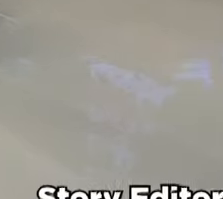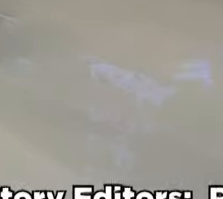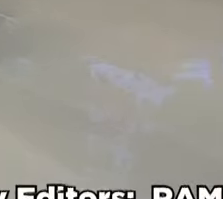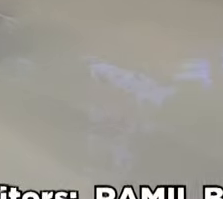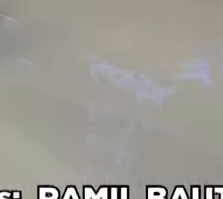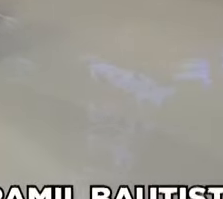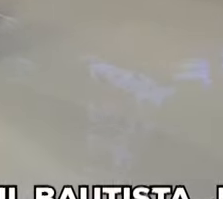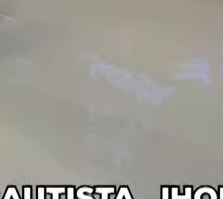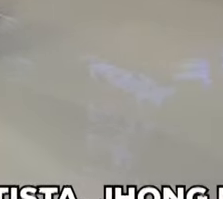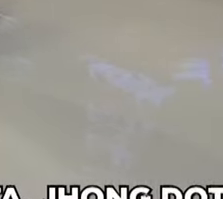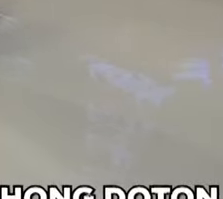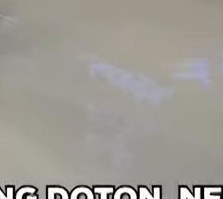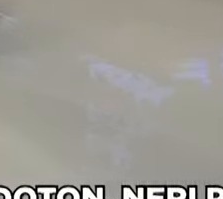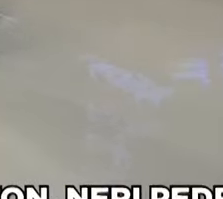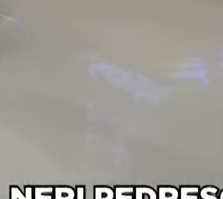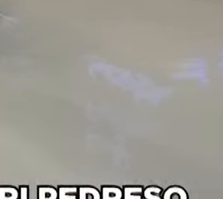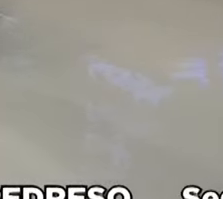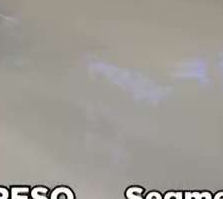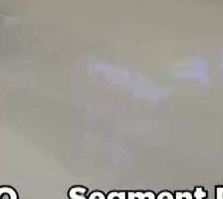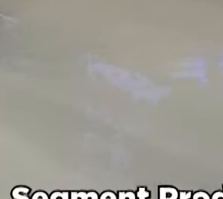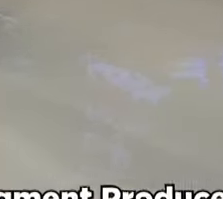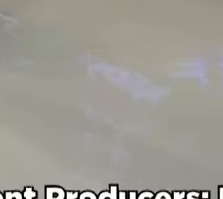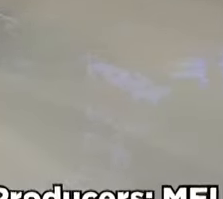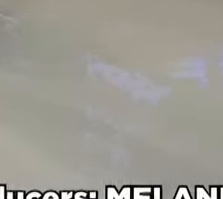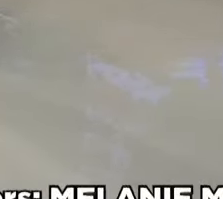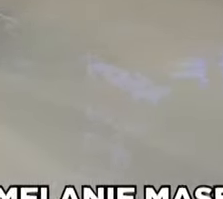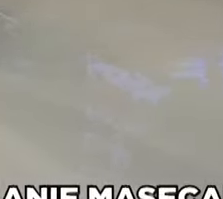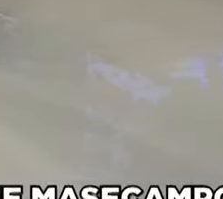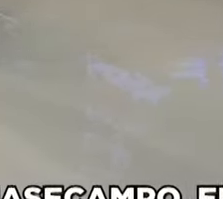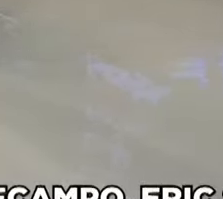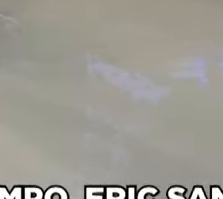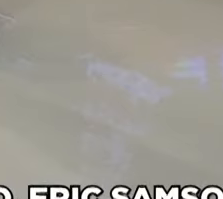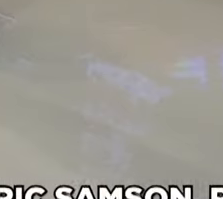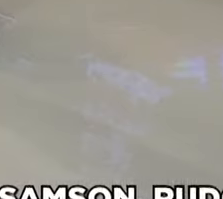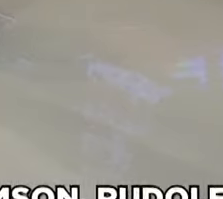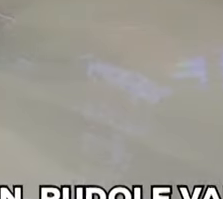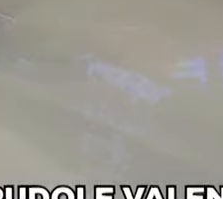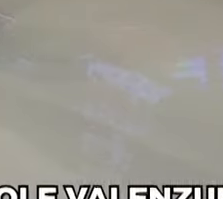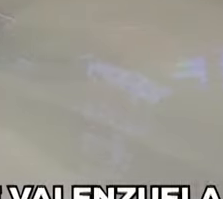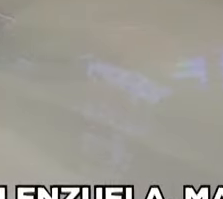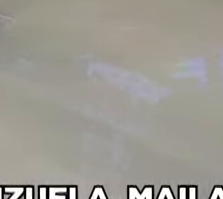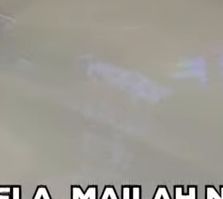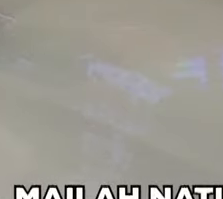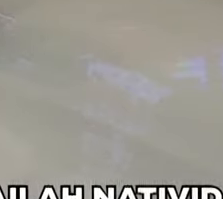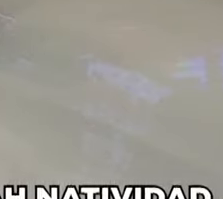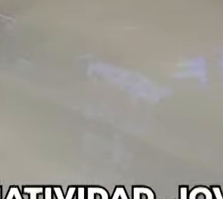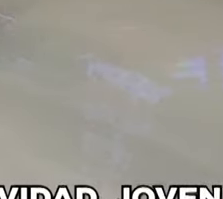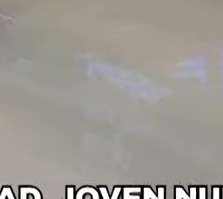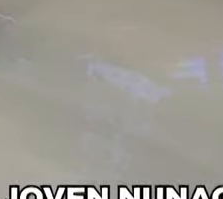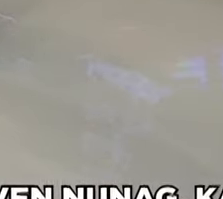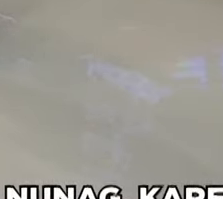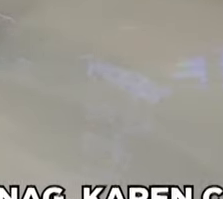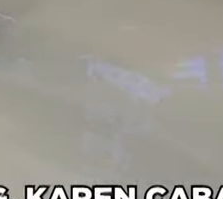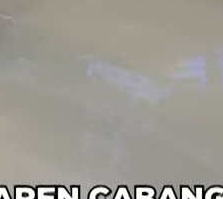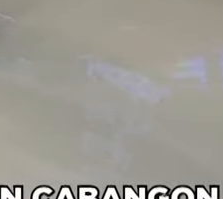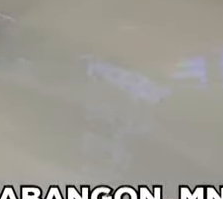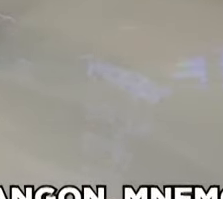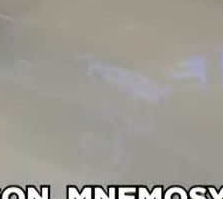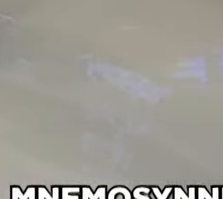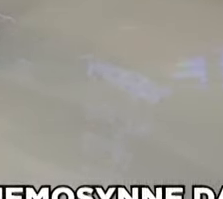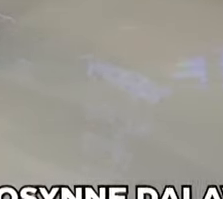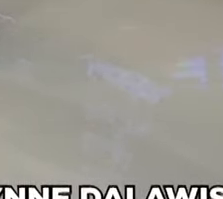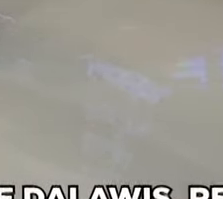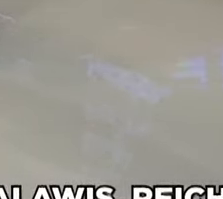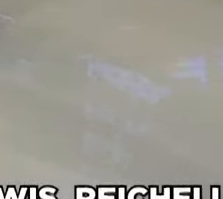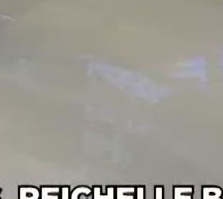ano-ano. Ayun. Sapatos pa rin. Yeah. And then for charity yun eh. Oo. Diba? Eh, may nakita sapatos, may isda eh. Di